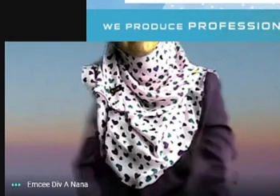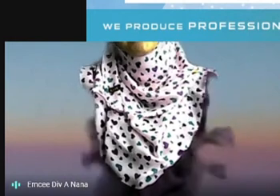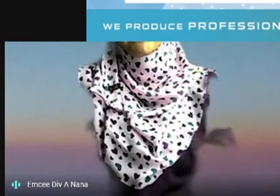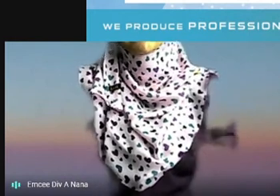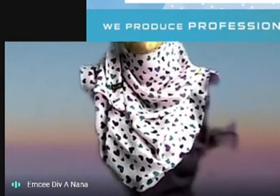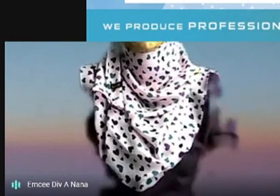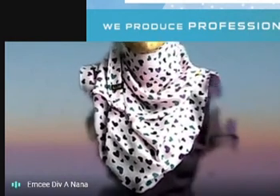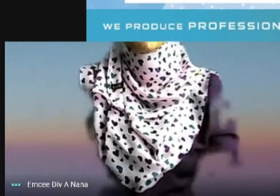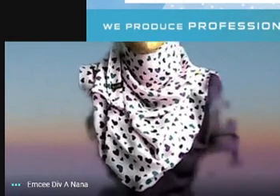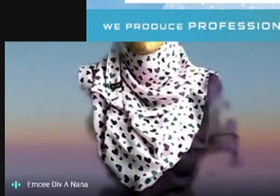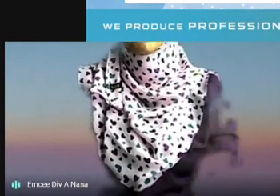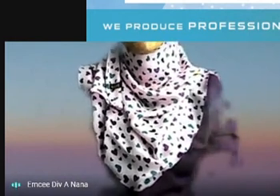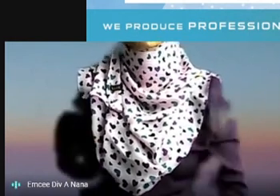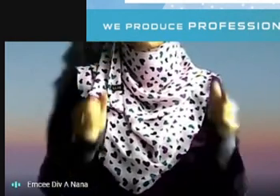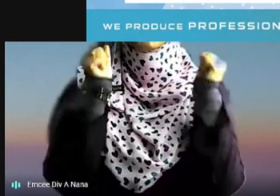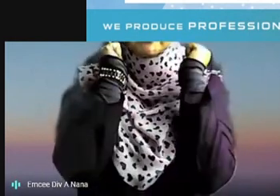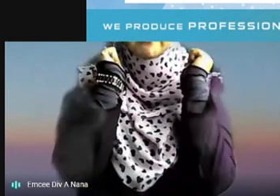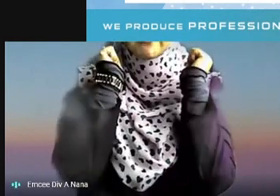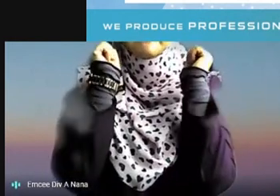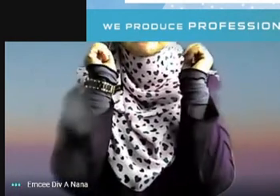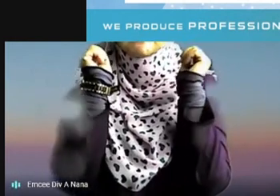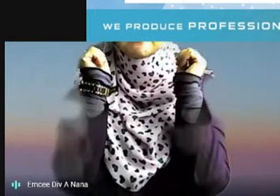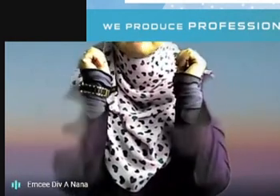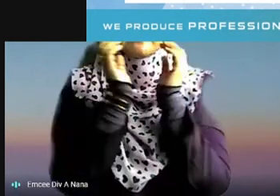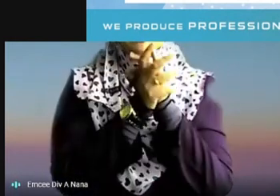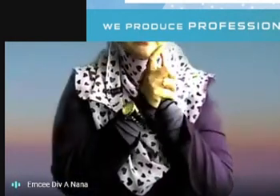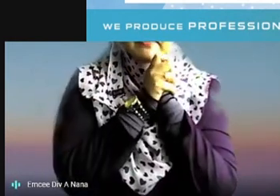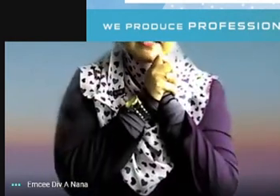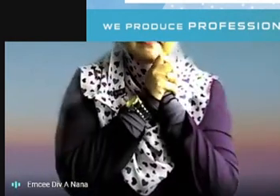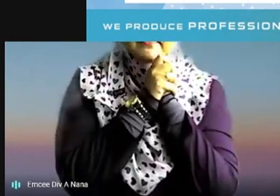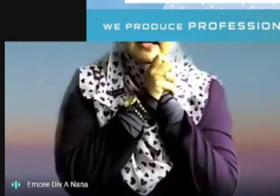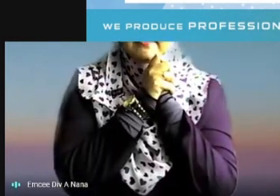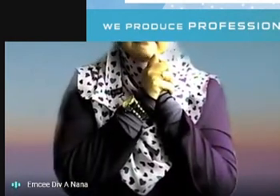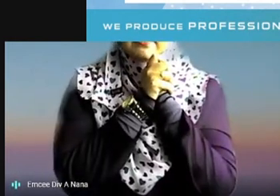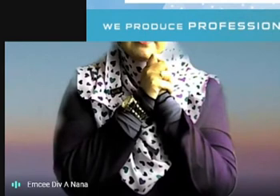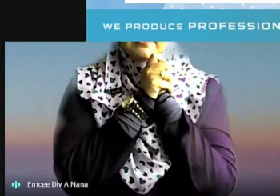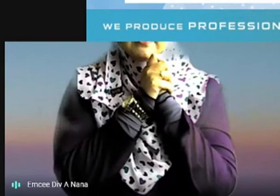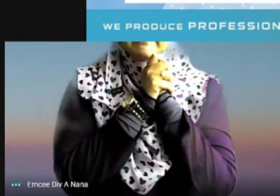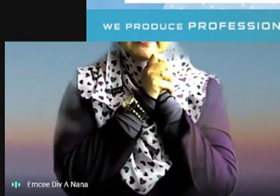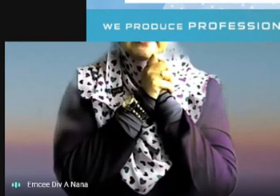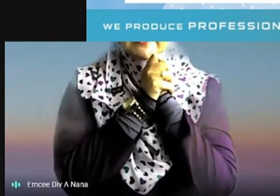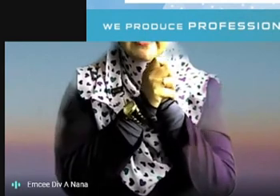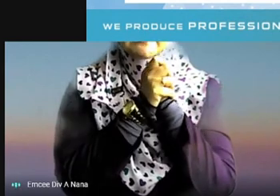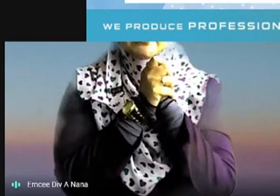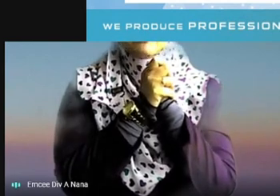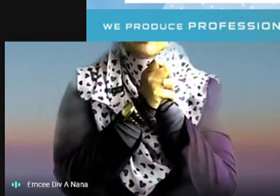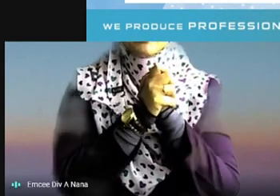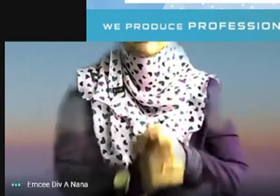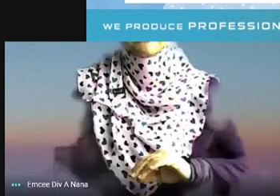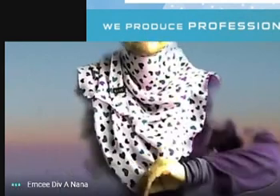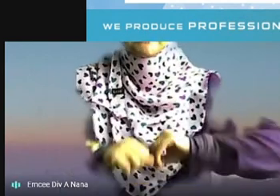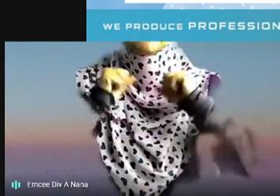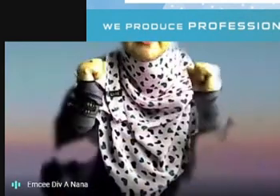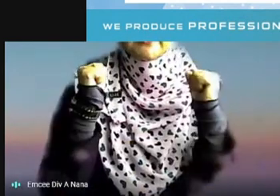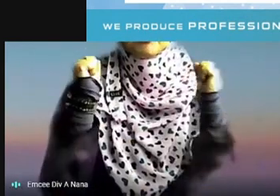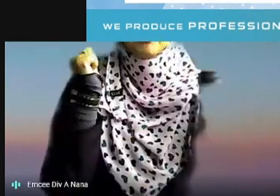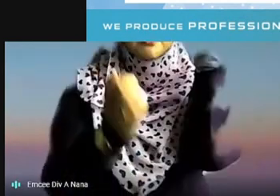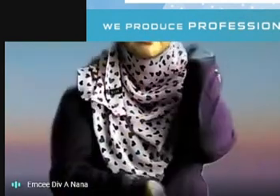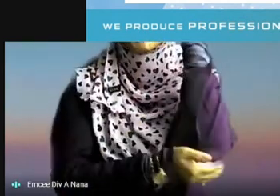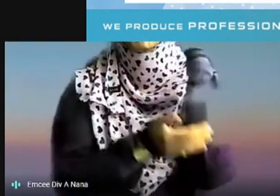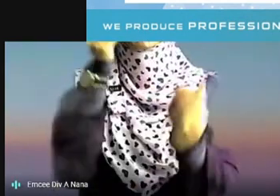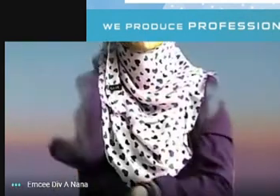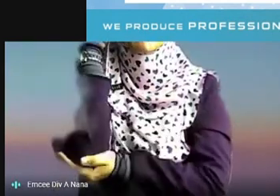gesture. Okay. Next gesture. Kita duduk dekat meja macam tu yang macam dalam apa ni slide yang saya tunjuk tu. Tangan dia